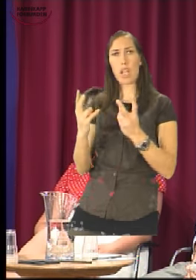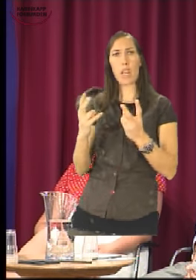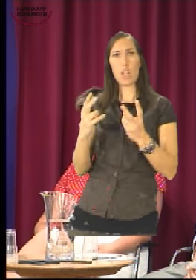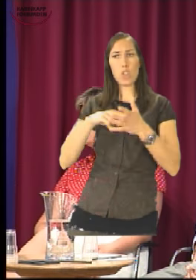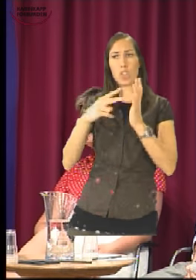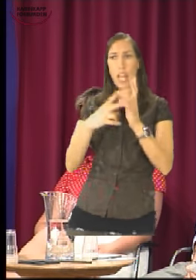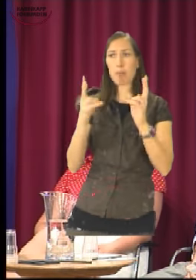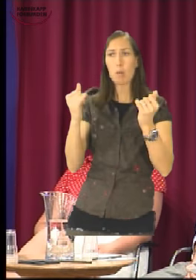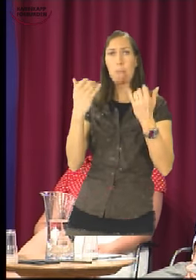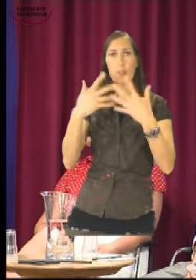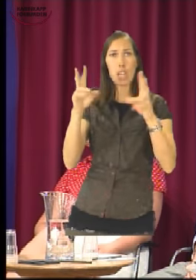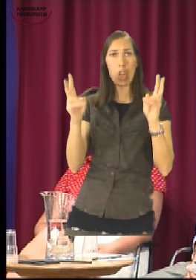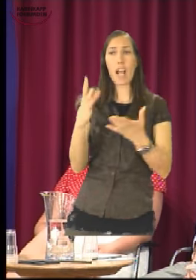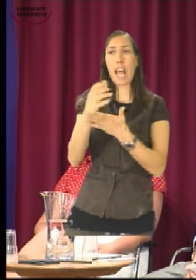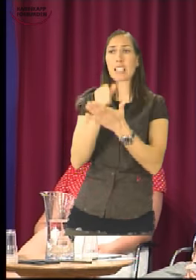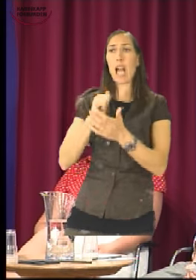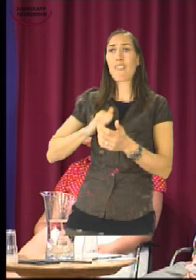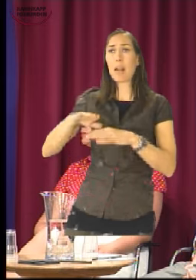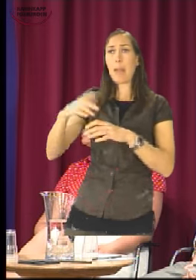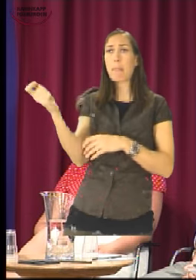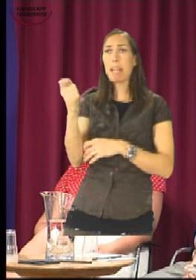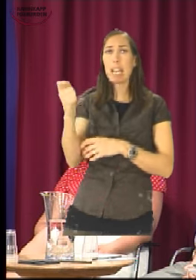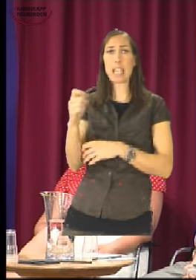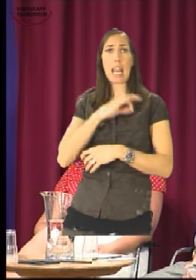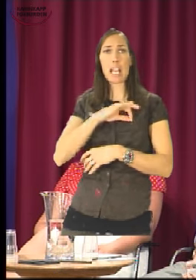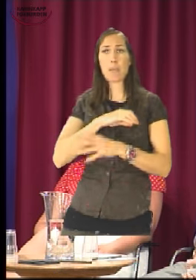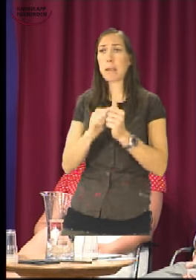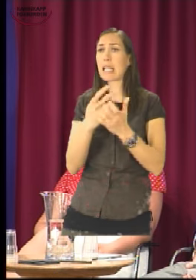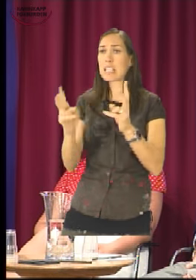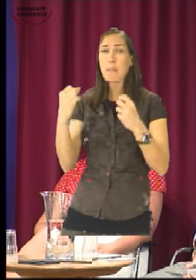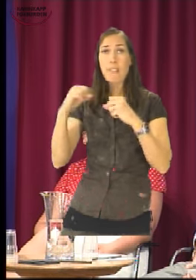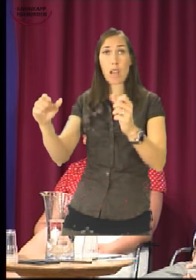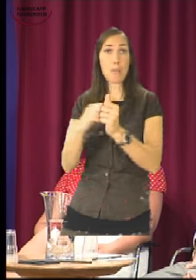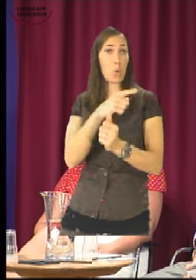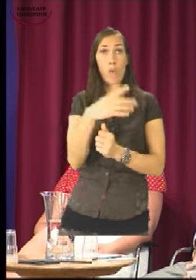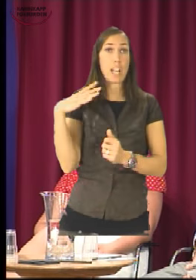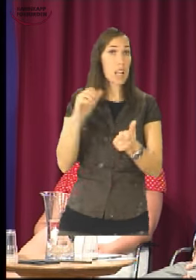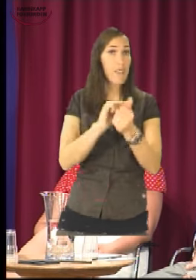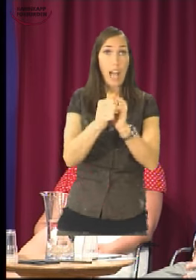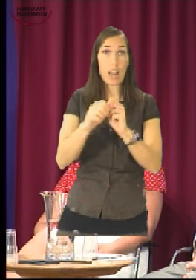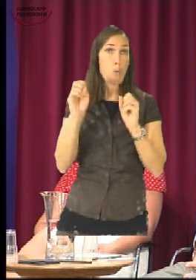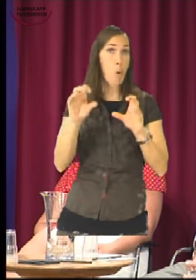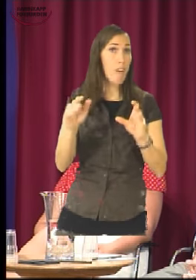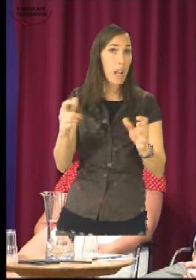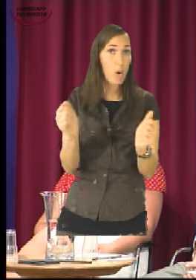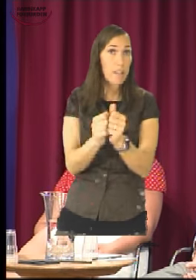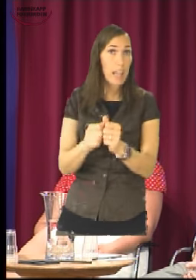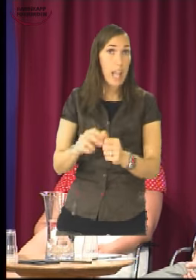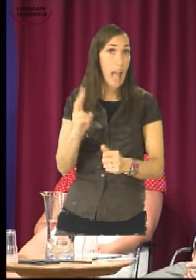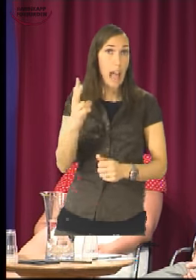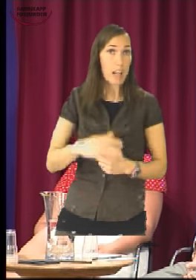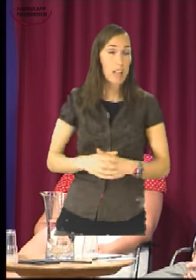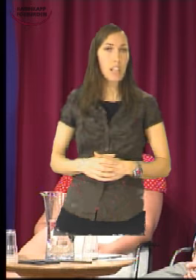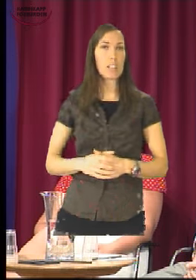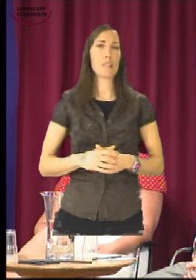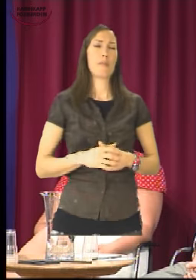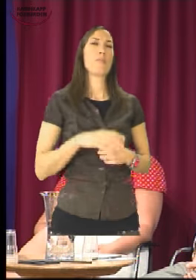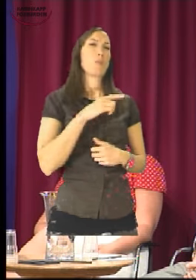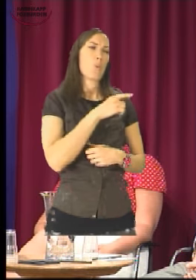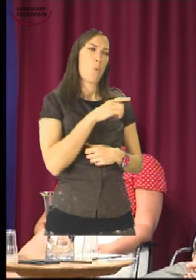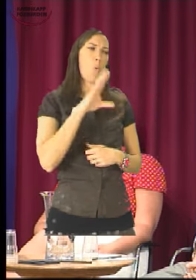då det billigare med mindre effektiva läkemedel. Mm. Det vill du inte göra något åt. Eller? Det är ju en ständig diskussion hur